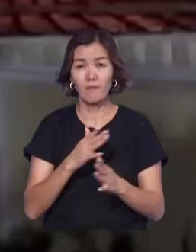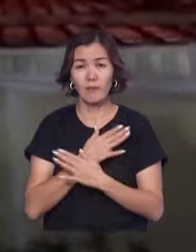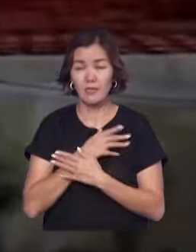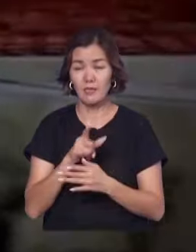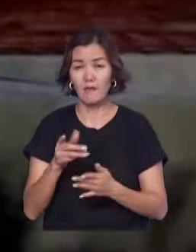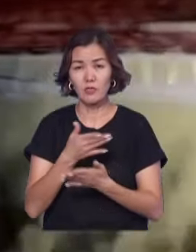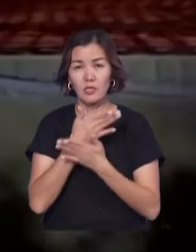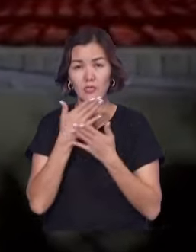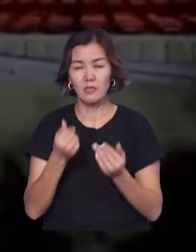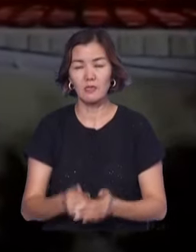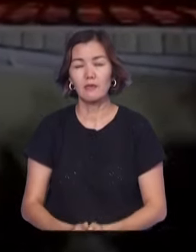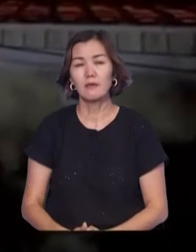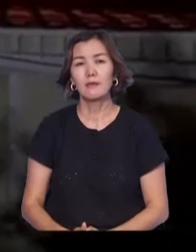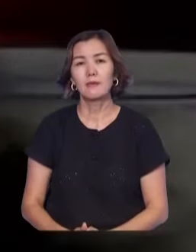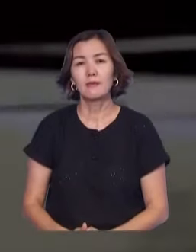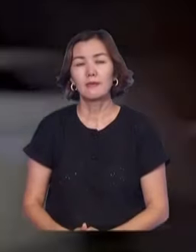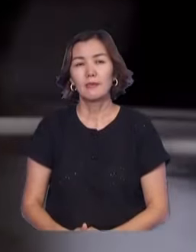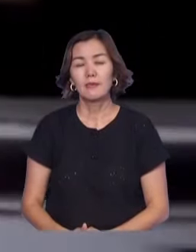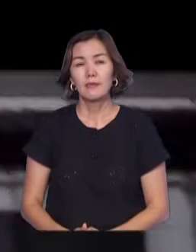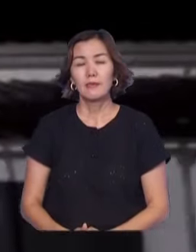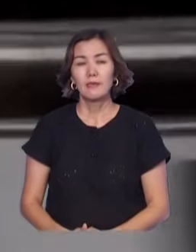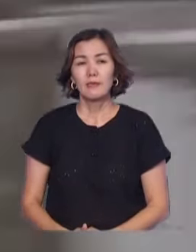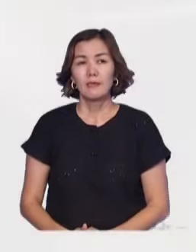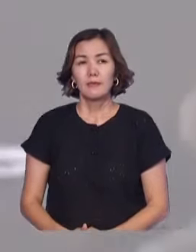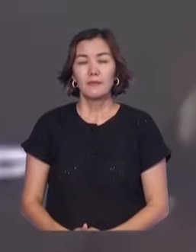нет, добавили в ведомстве.